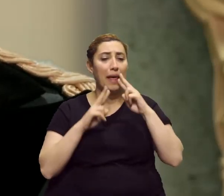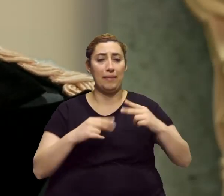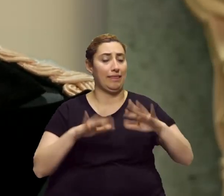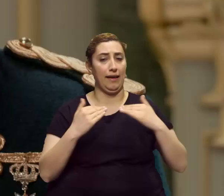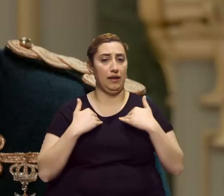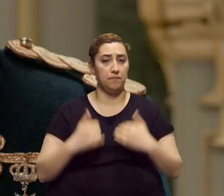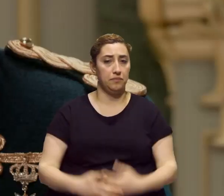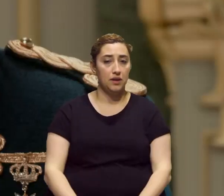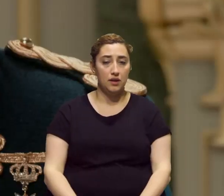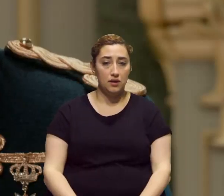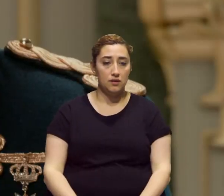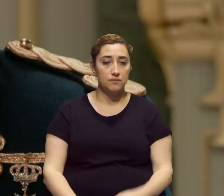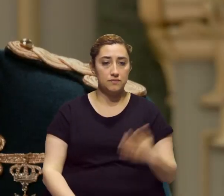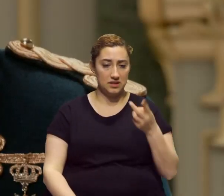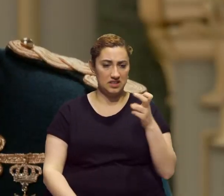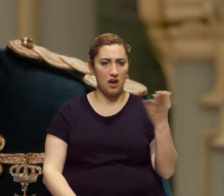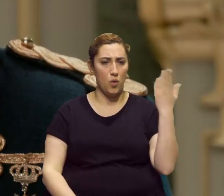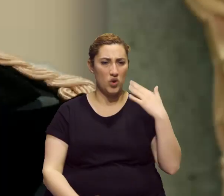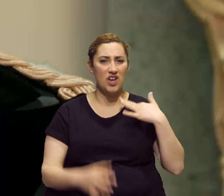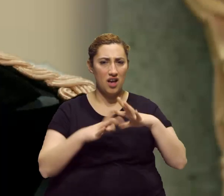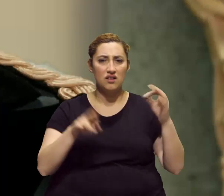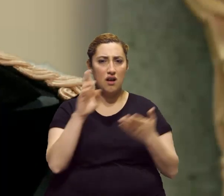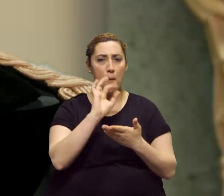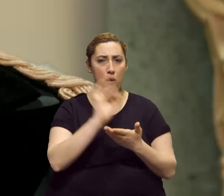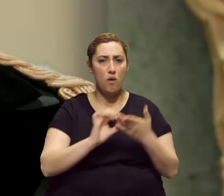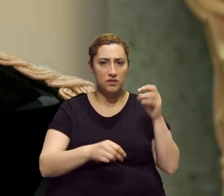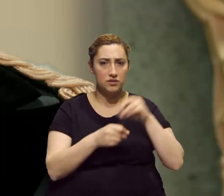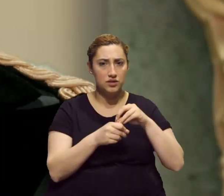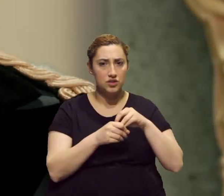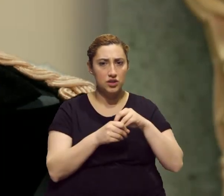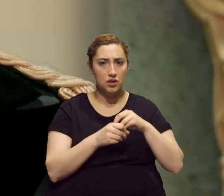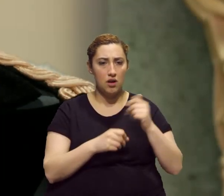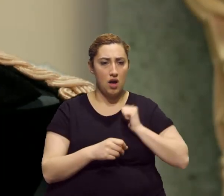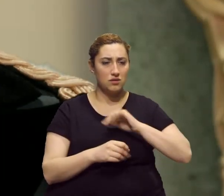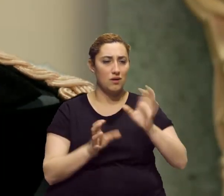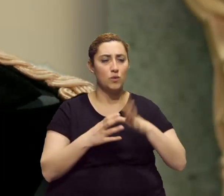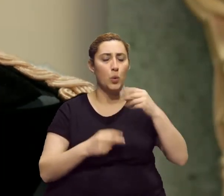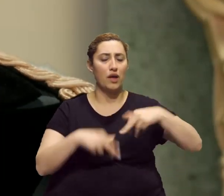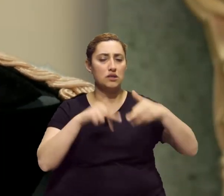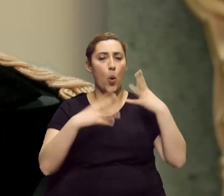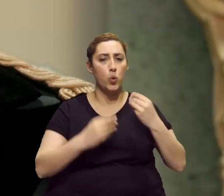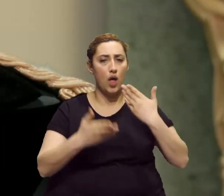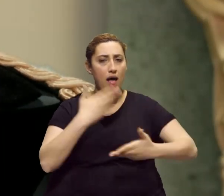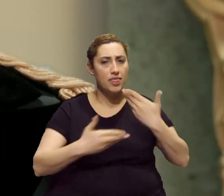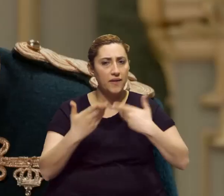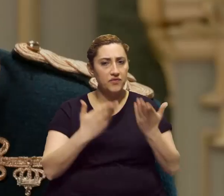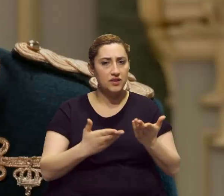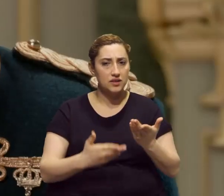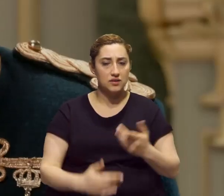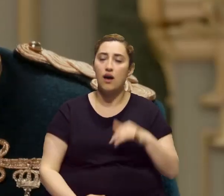emin olamıyorum. Daha iki ay önceki hazırladığınız raporlarda ordumuzun birçok eksiği olduğundan bahsetmiştiniz